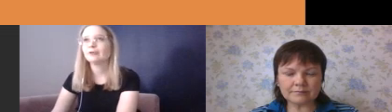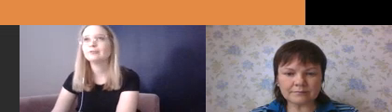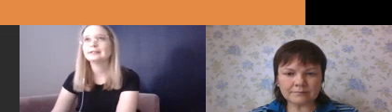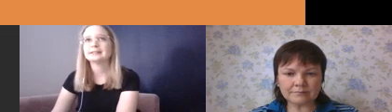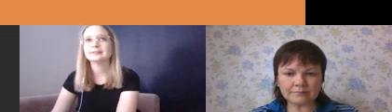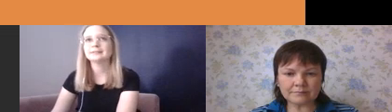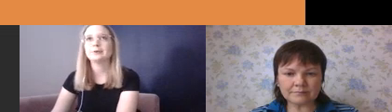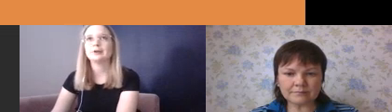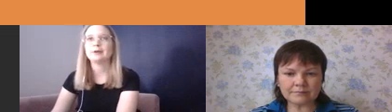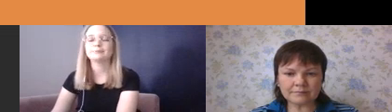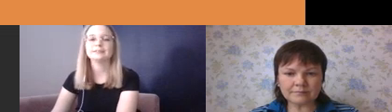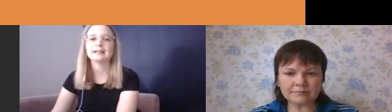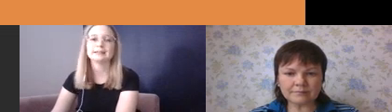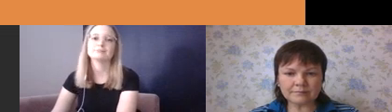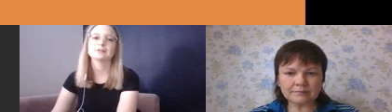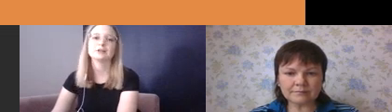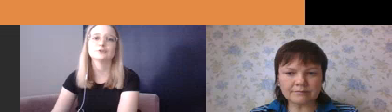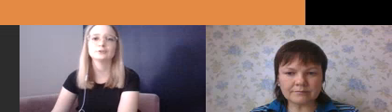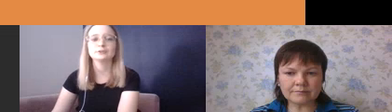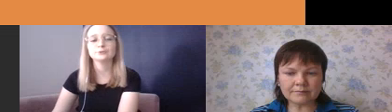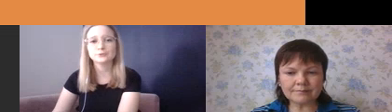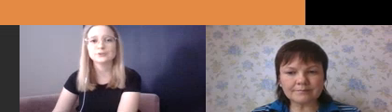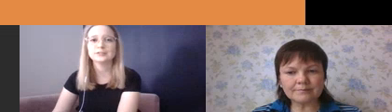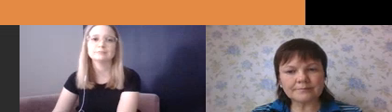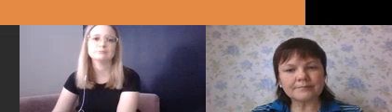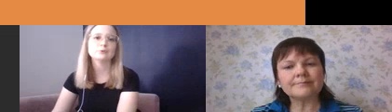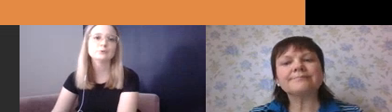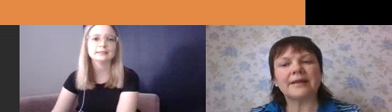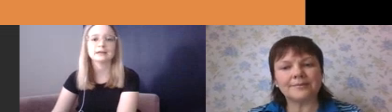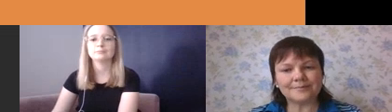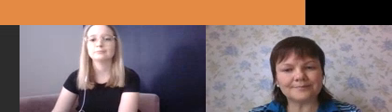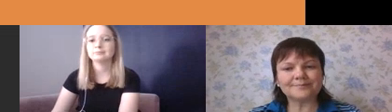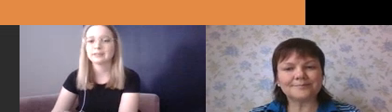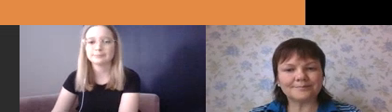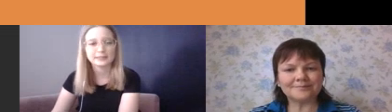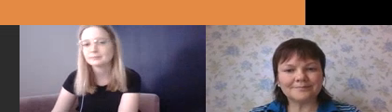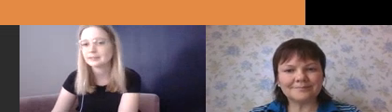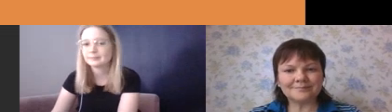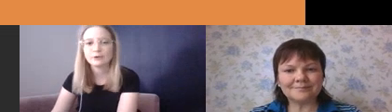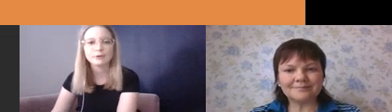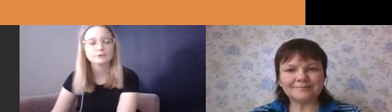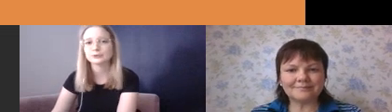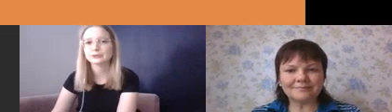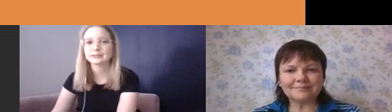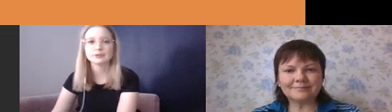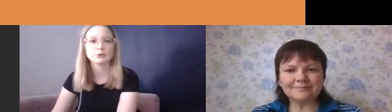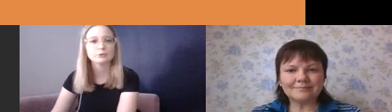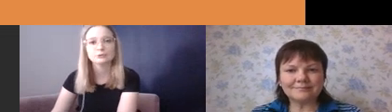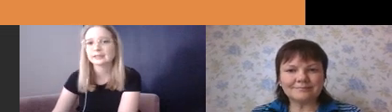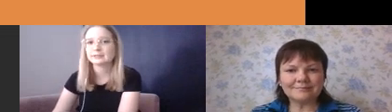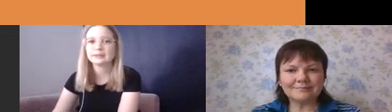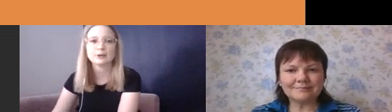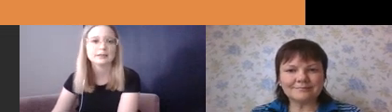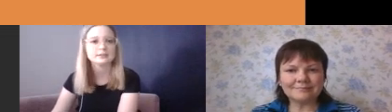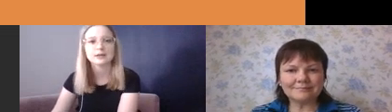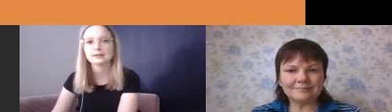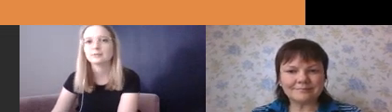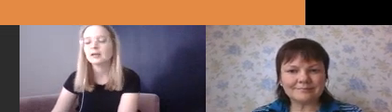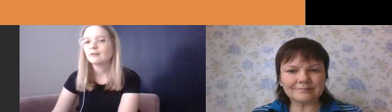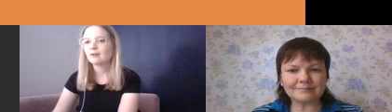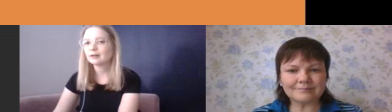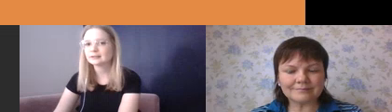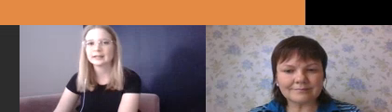et oluline on siin võib-olla jällegi kasutada tutvusi, uurida läbi oma tutvuste, kas on kuskile